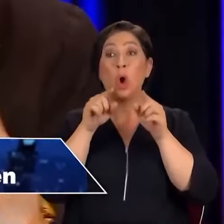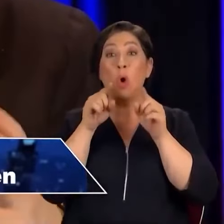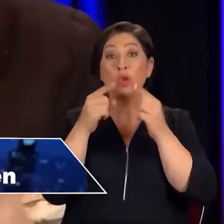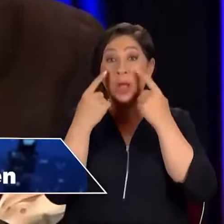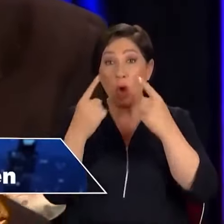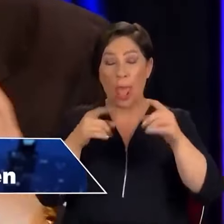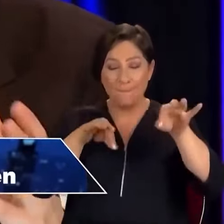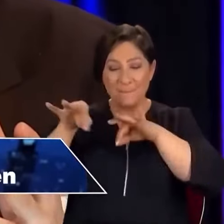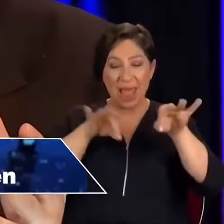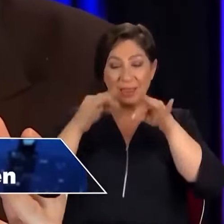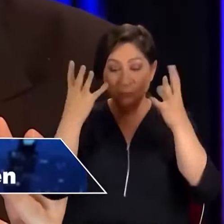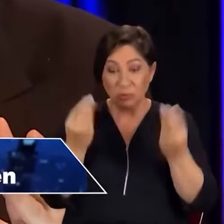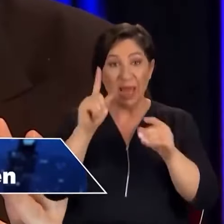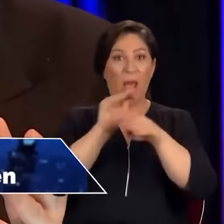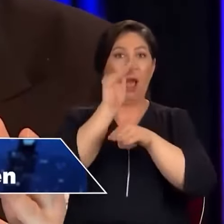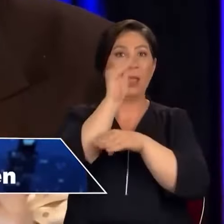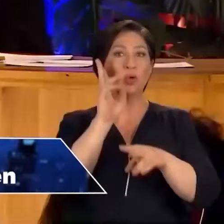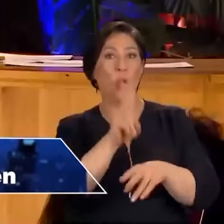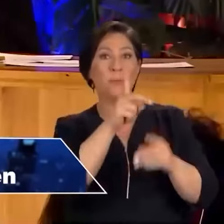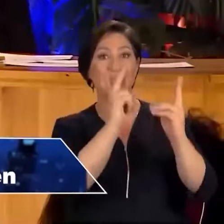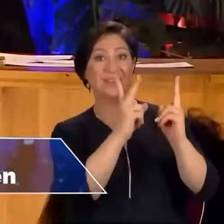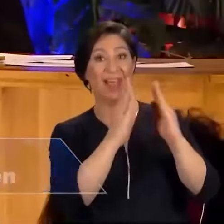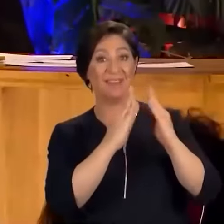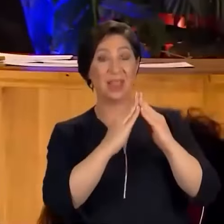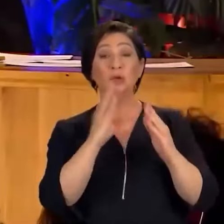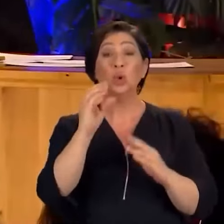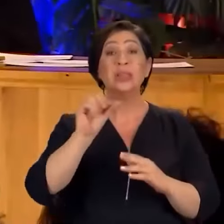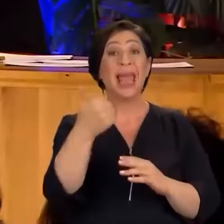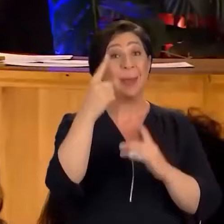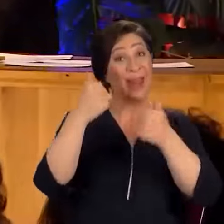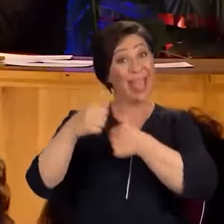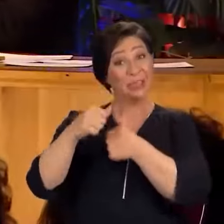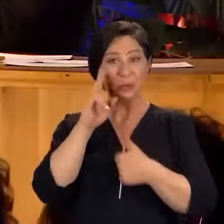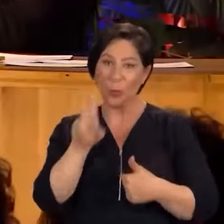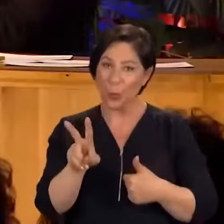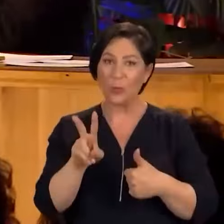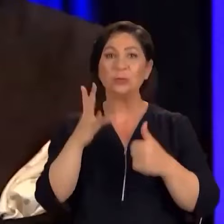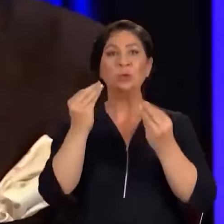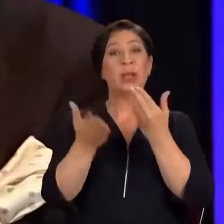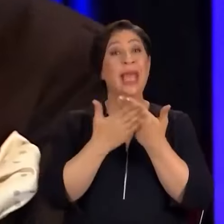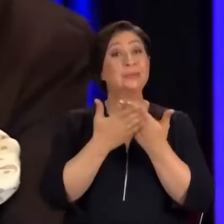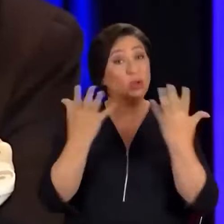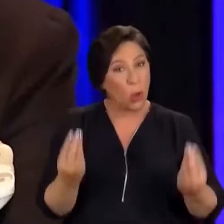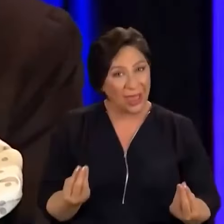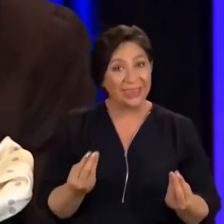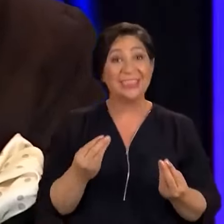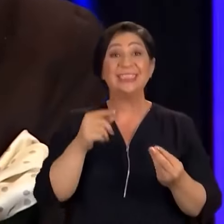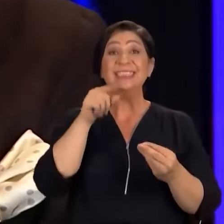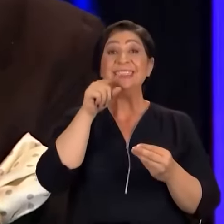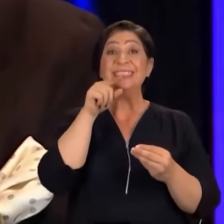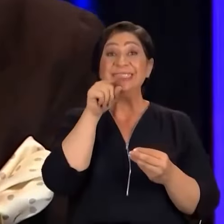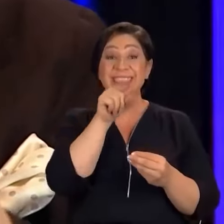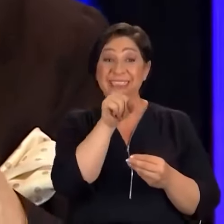ona göre planlanmış bir hayat görüyorum senin evinde. Fakat çok değerli bir eş görüyorum sana. Evet. Çok yardımcı olan ve seni her